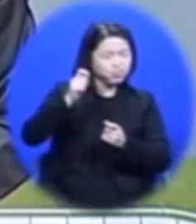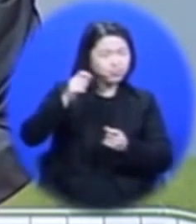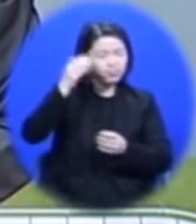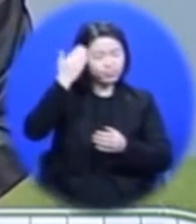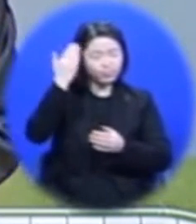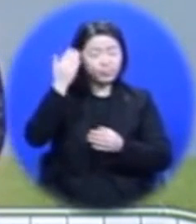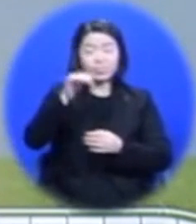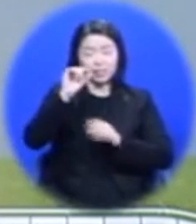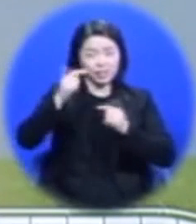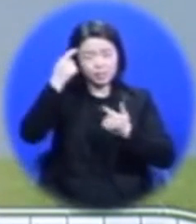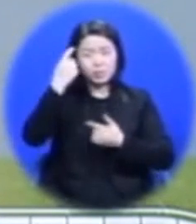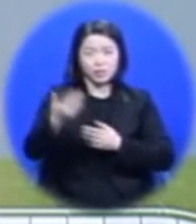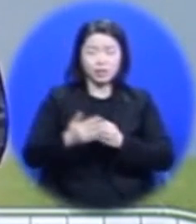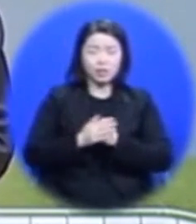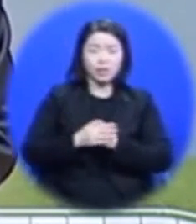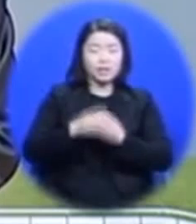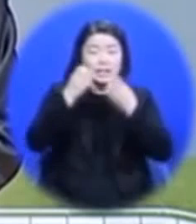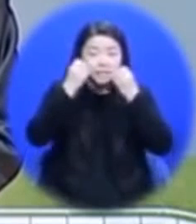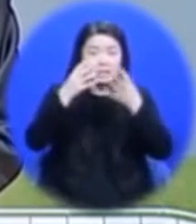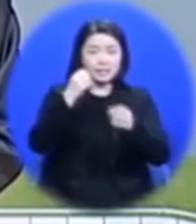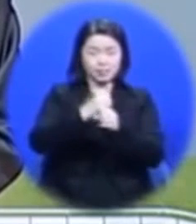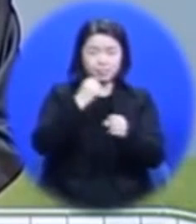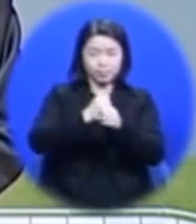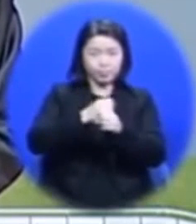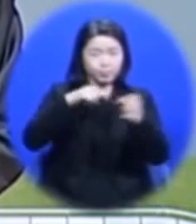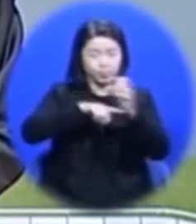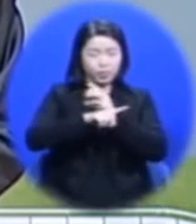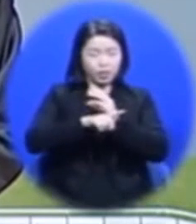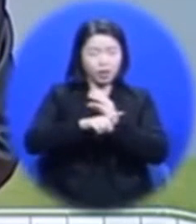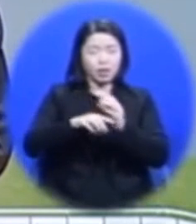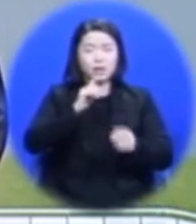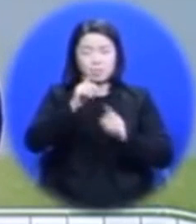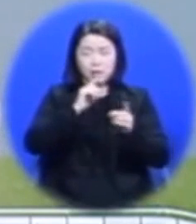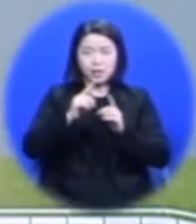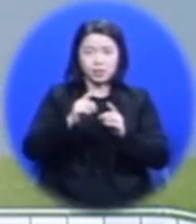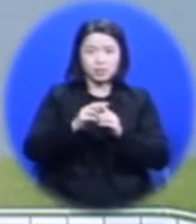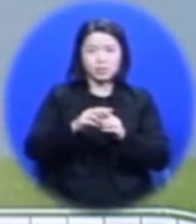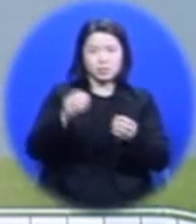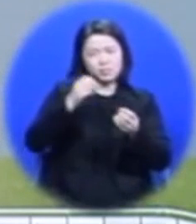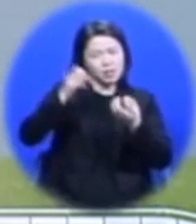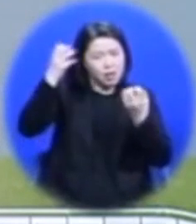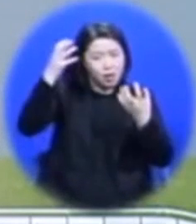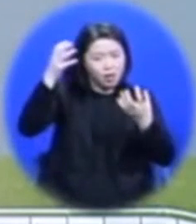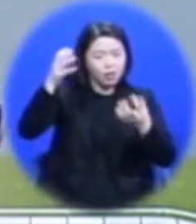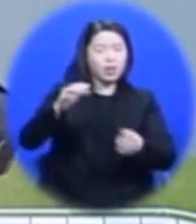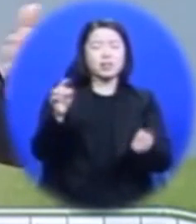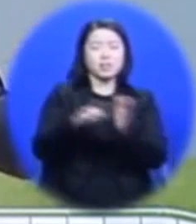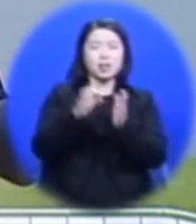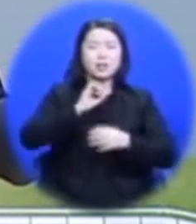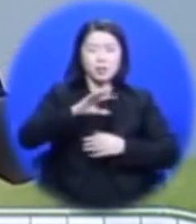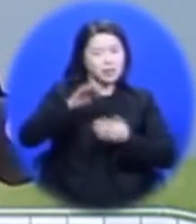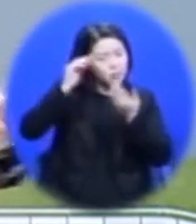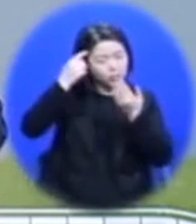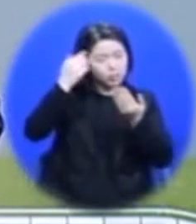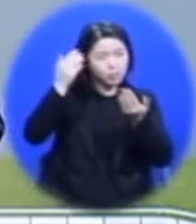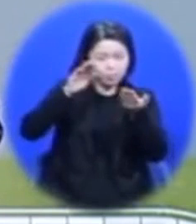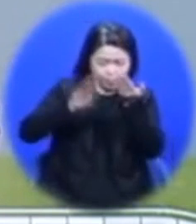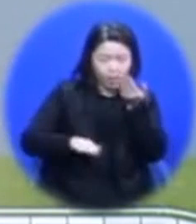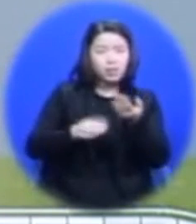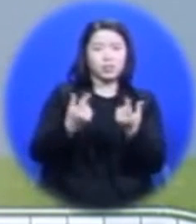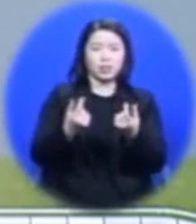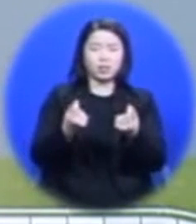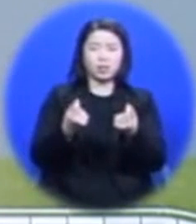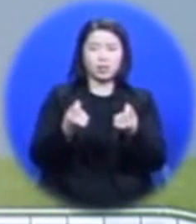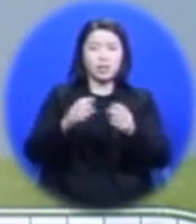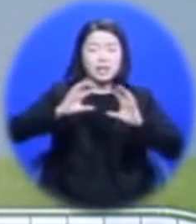저는 창조과학을 주장하는 것은 맹신자들이나 하는 아주 수준 낮은 일이라고 생각합니다. 세상의 지식인들이 그런